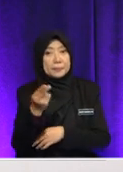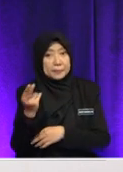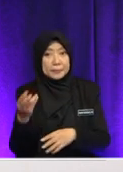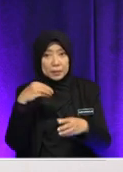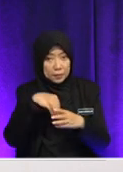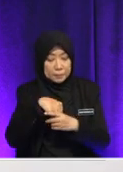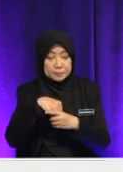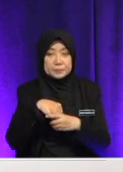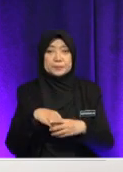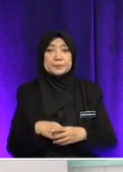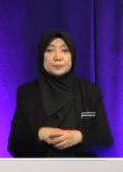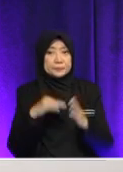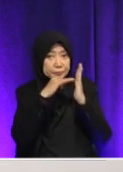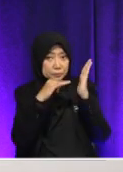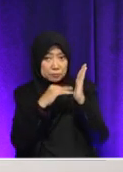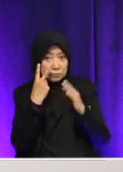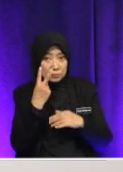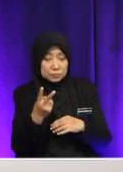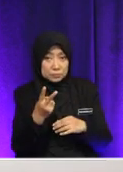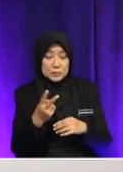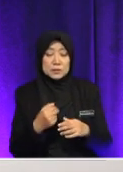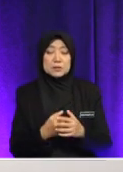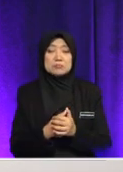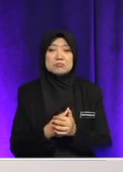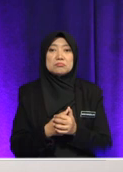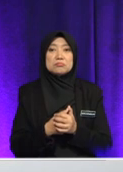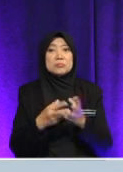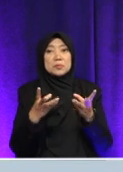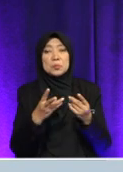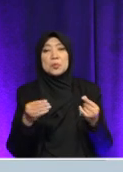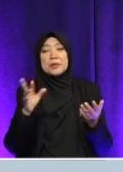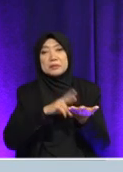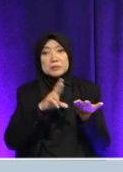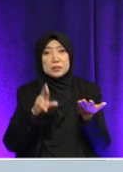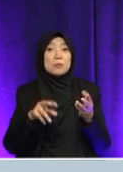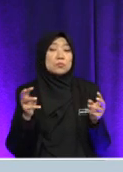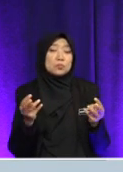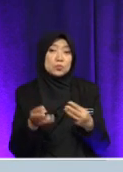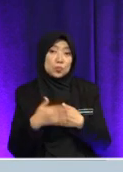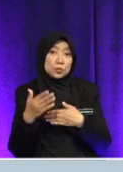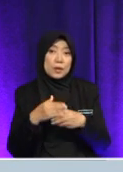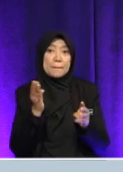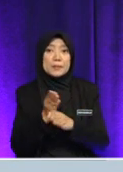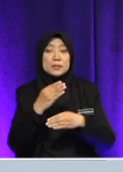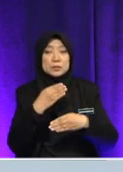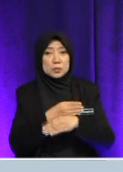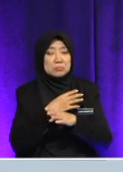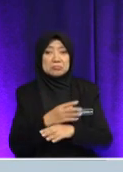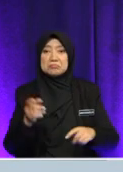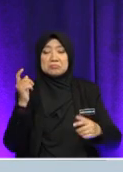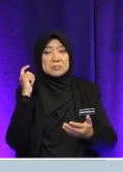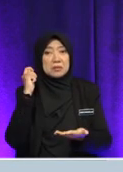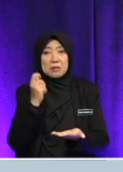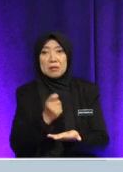oke rendah mudah dibentuk tidak tahan terhadap Abu mudah retak